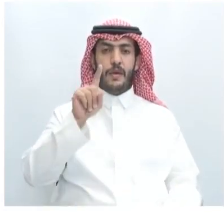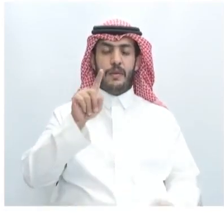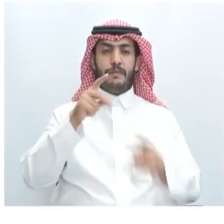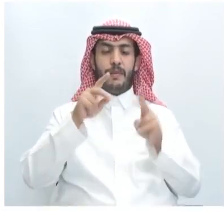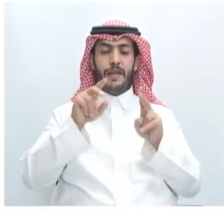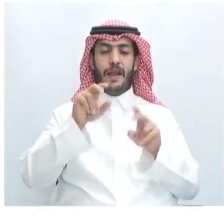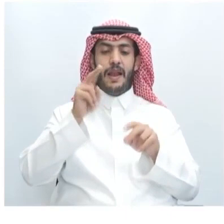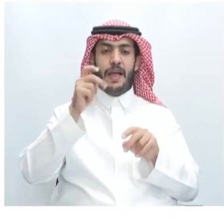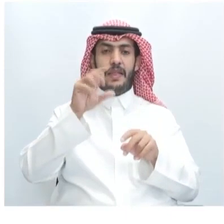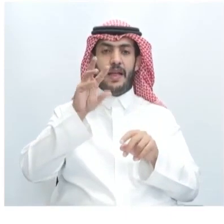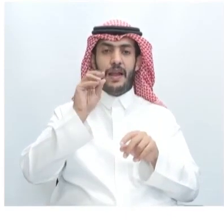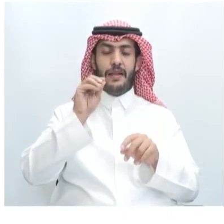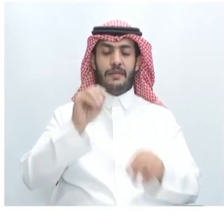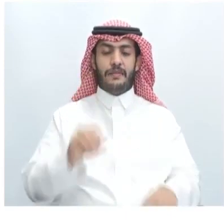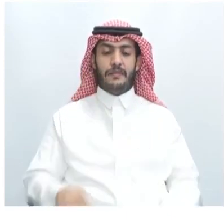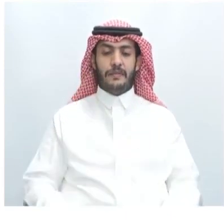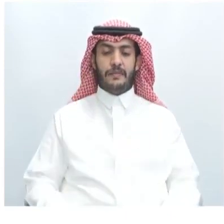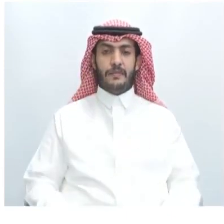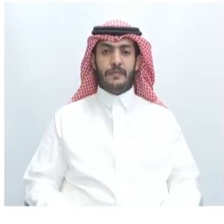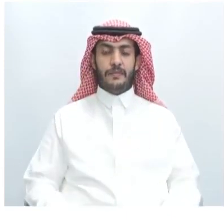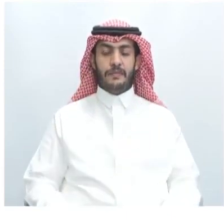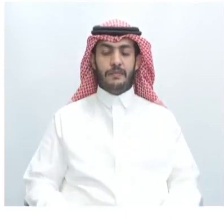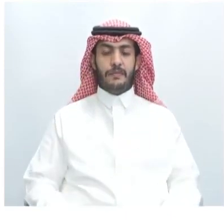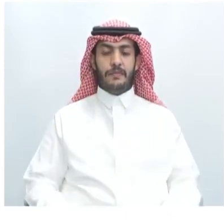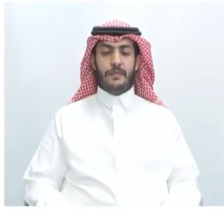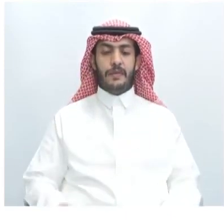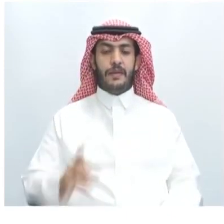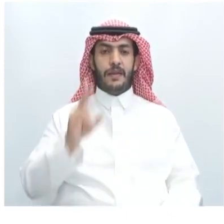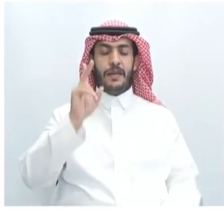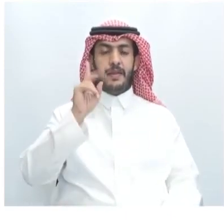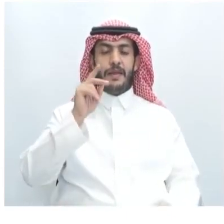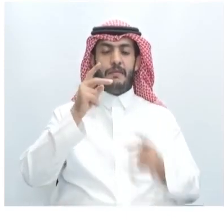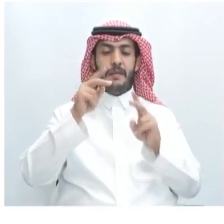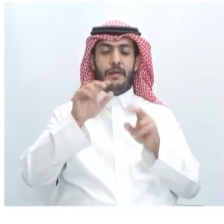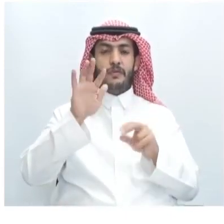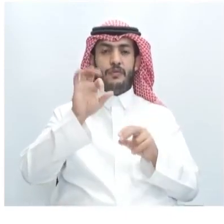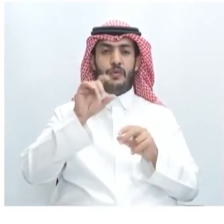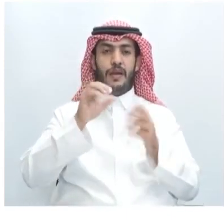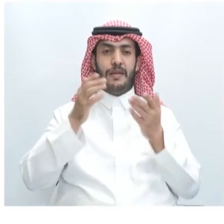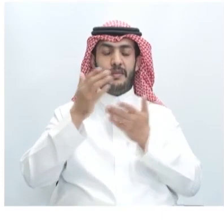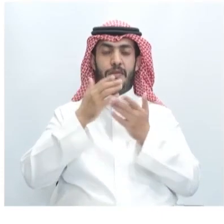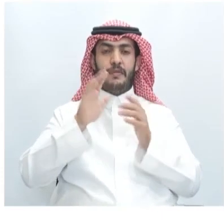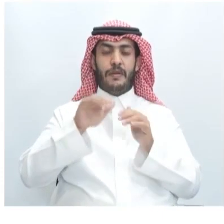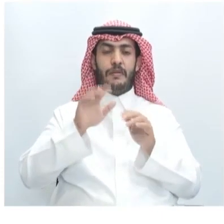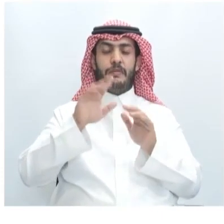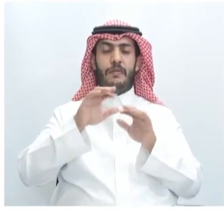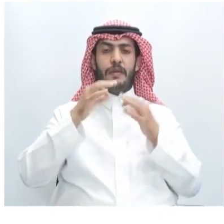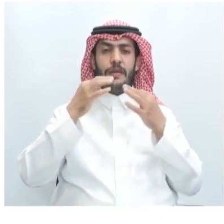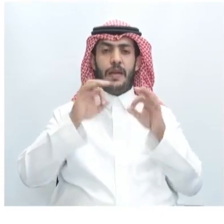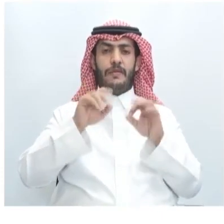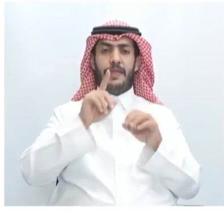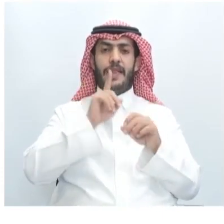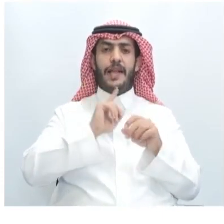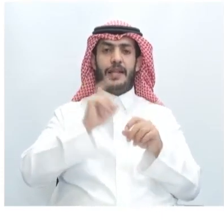مبدا العداله وايضا الامر الثاني مبدا الشورى هذا نجده مدونا في